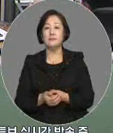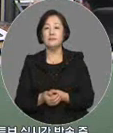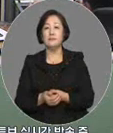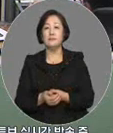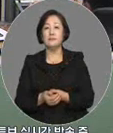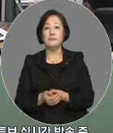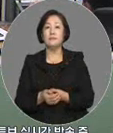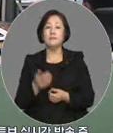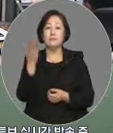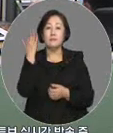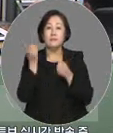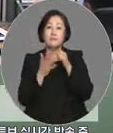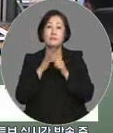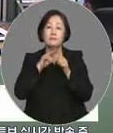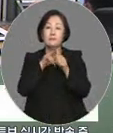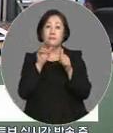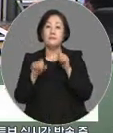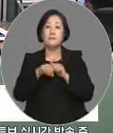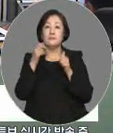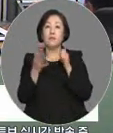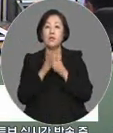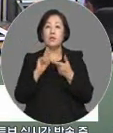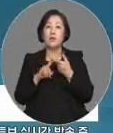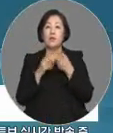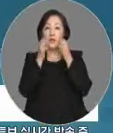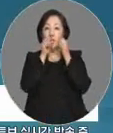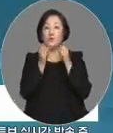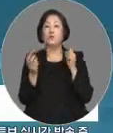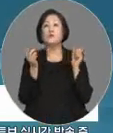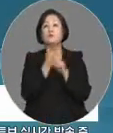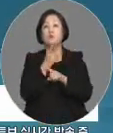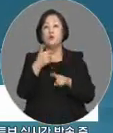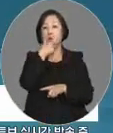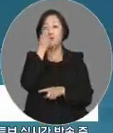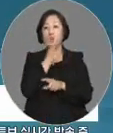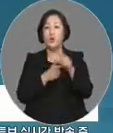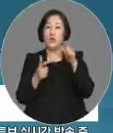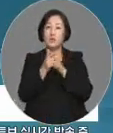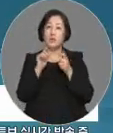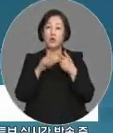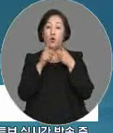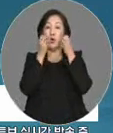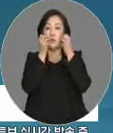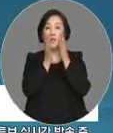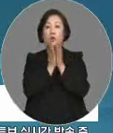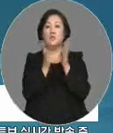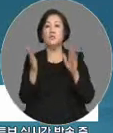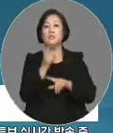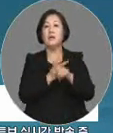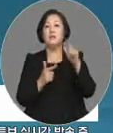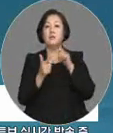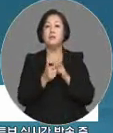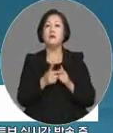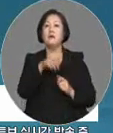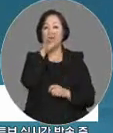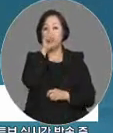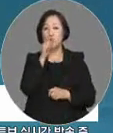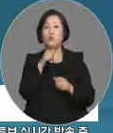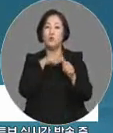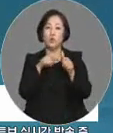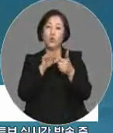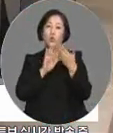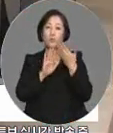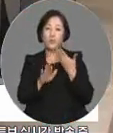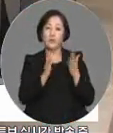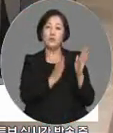오전 처장은 좋은 정책은 계승하고 부족한 것은 더하고 새로운 것을 채워 보다 나은 울산 교육의